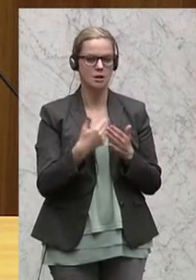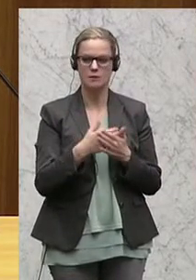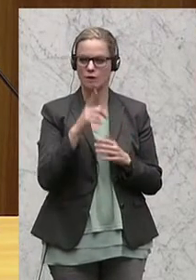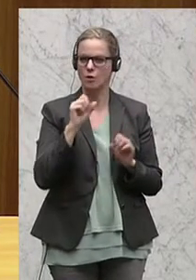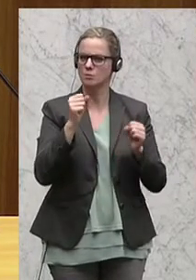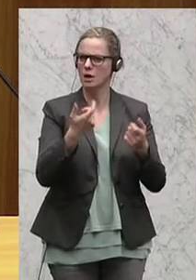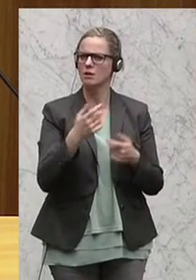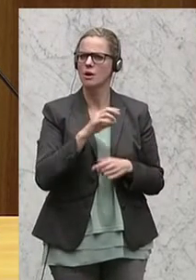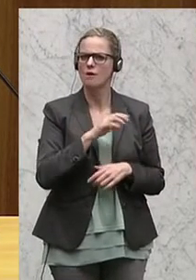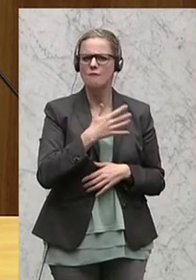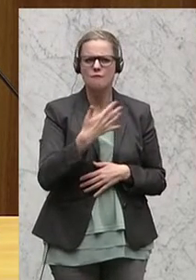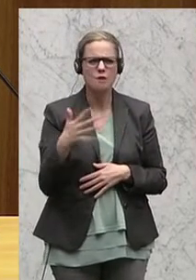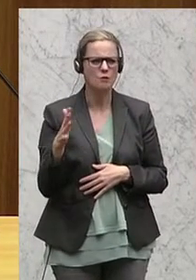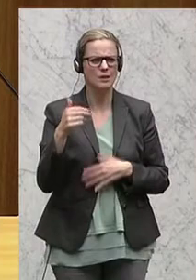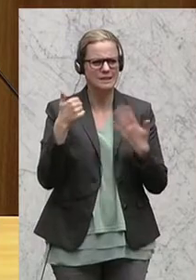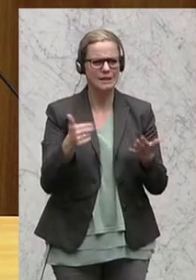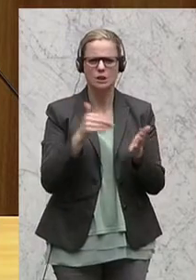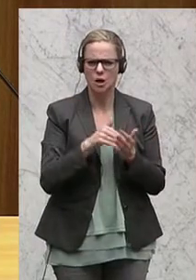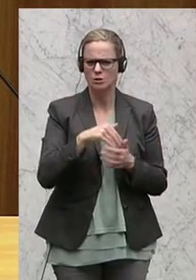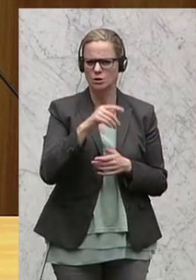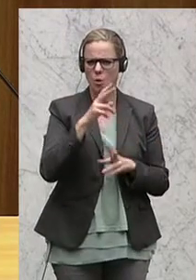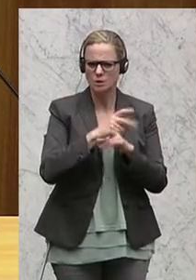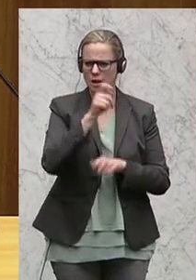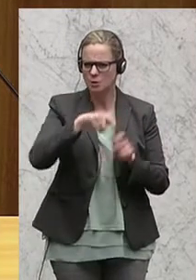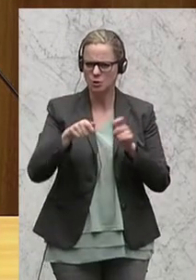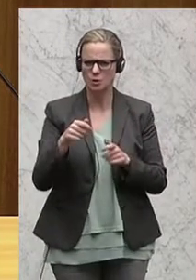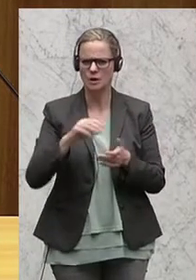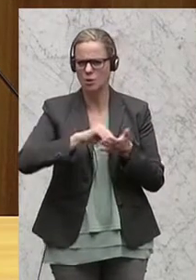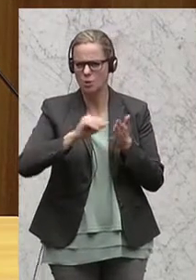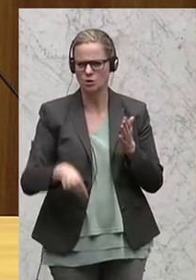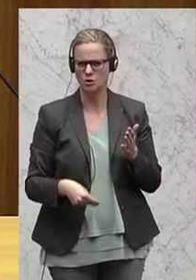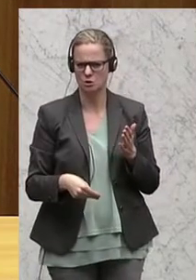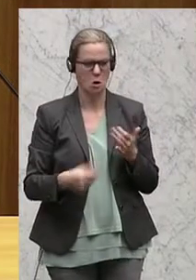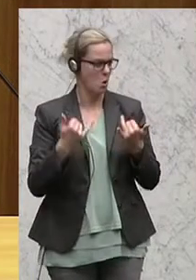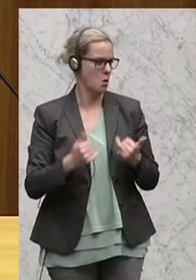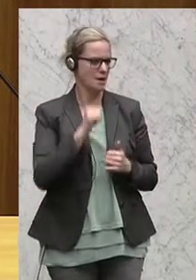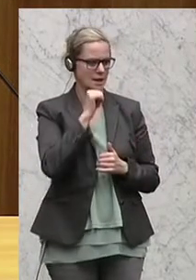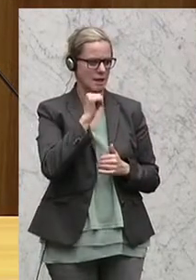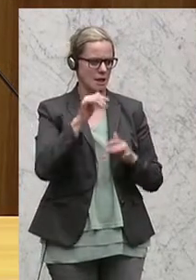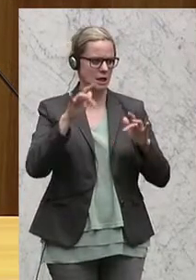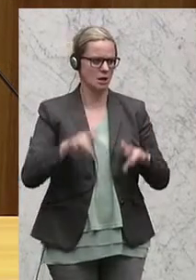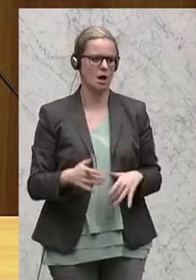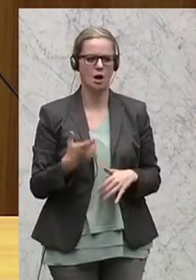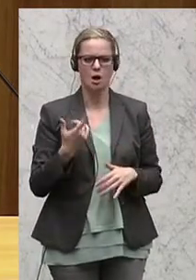das 560.000 Österreicherinnen und Österreicher unterzeichnet haben, anwesend ist.